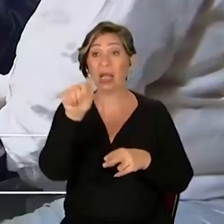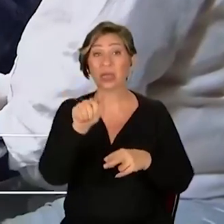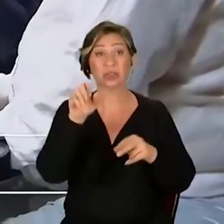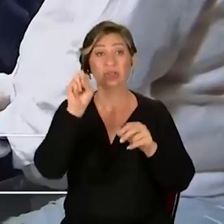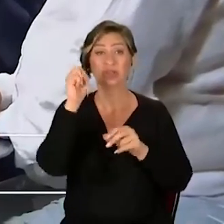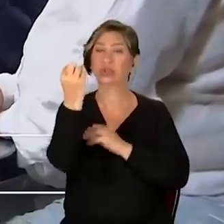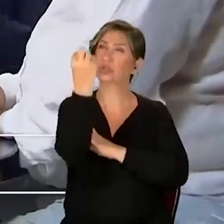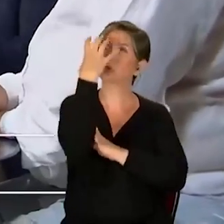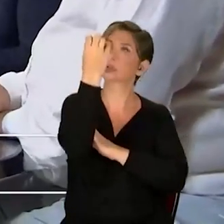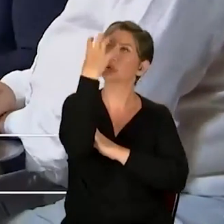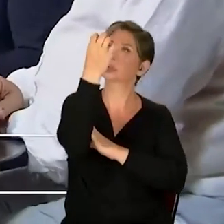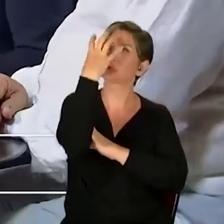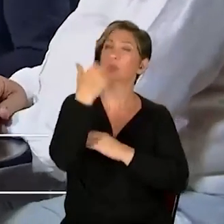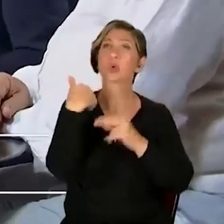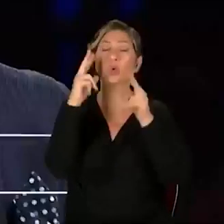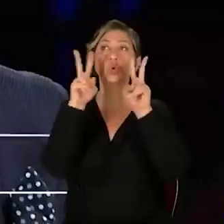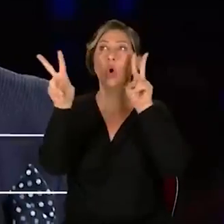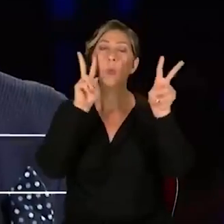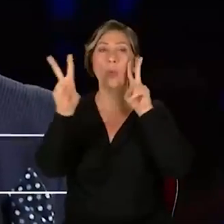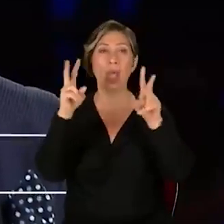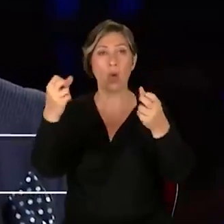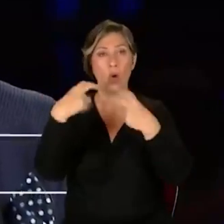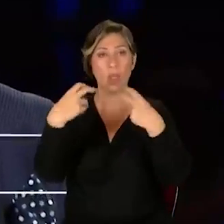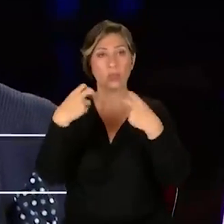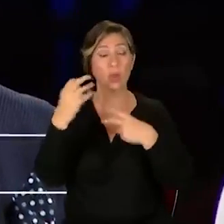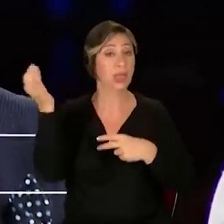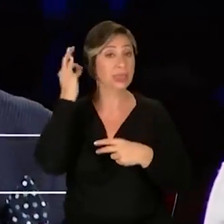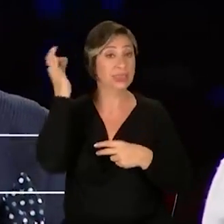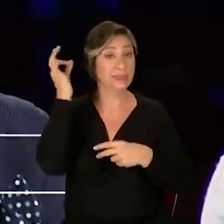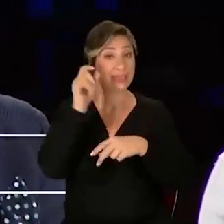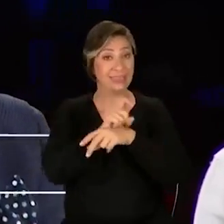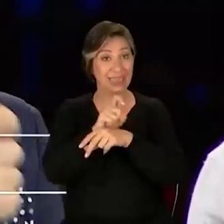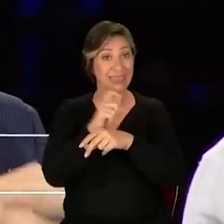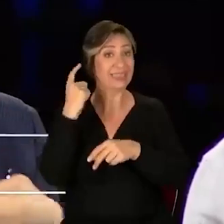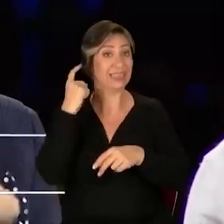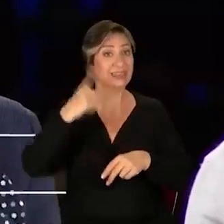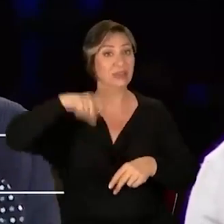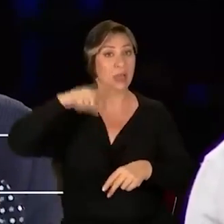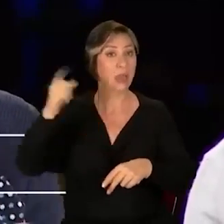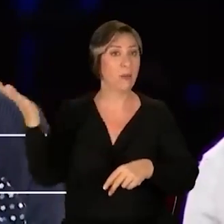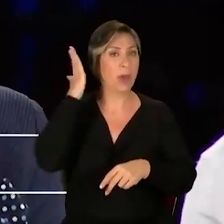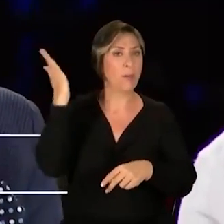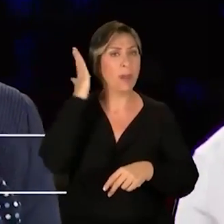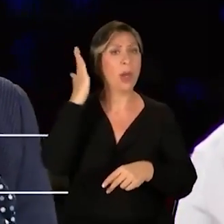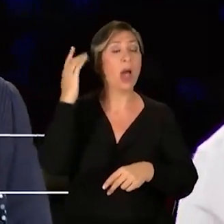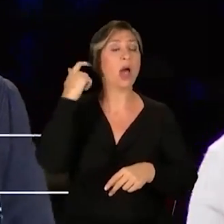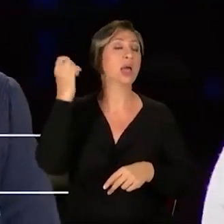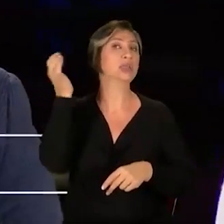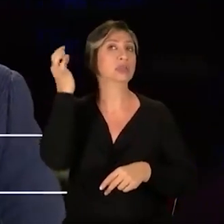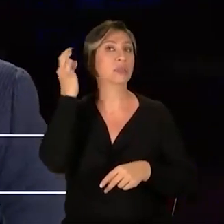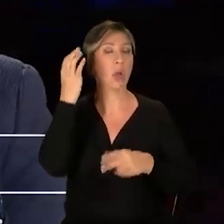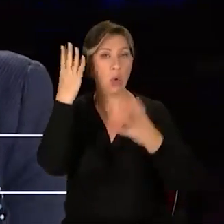ışık gözümüze çarpa çarpa bize görmeyi öğretiyor. Hı hı. İşitme sinirlerini, işte ses dalgası çarpa çarpa işitmeyi. O yüzden